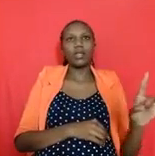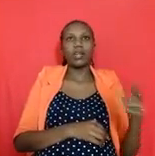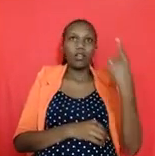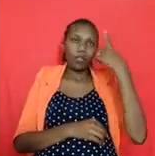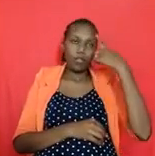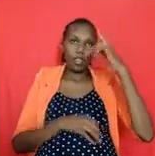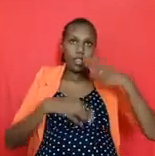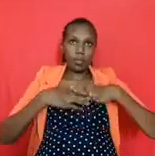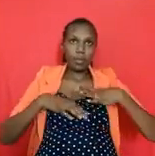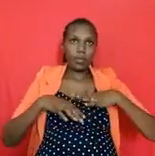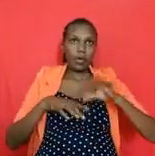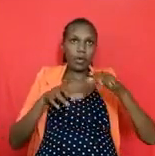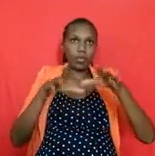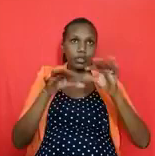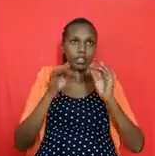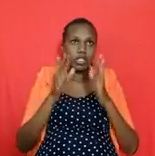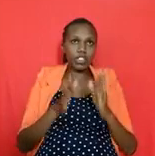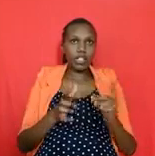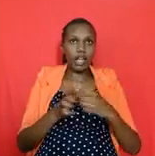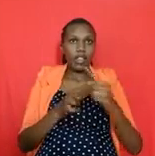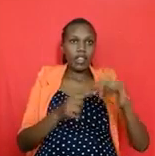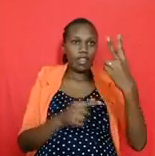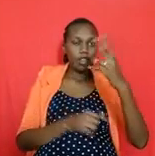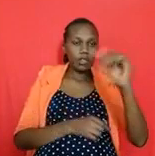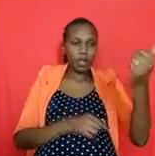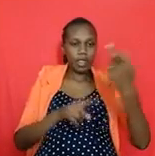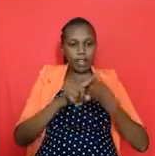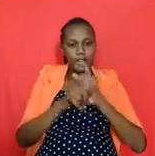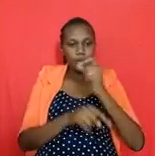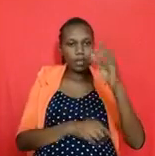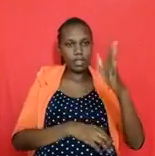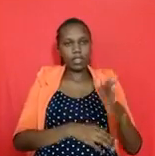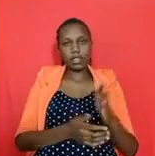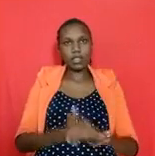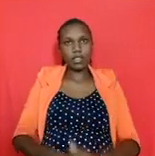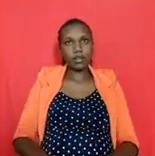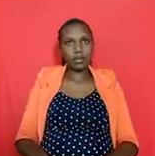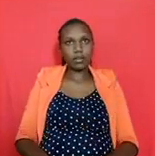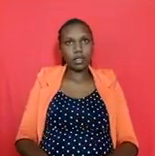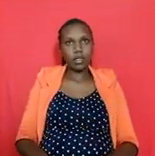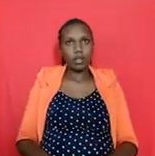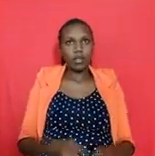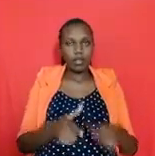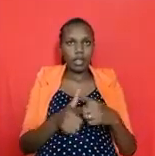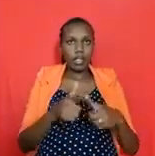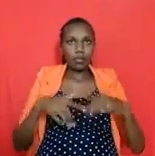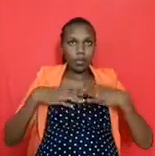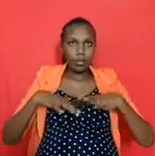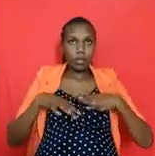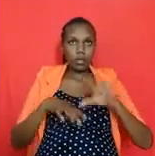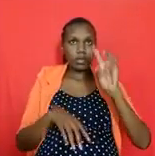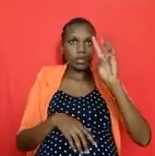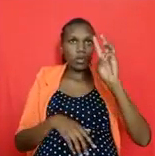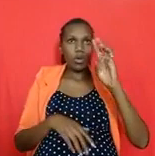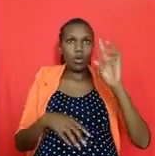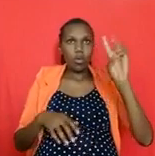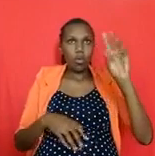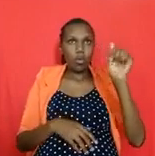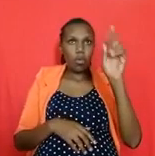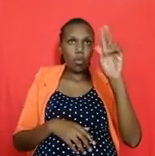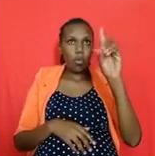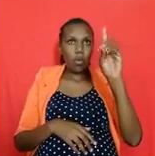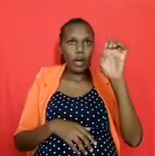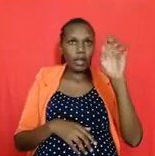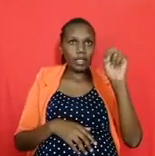gĩa treasurer na acio ĩngĩ erĩ he gĩtĩ gĩa secretary. Gĩtĩ kĩa people's warden